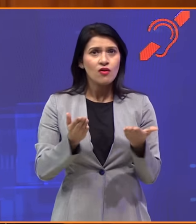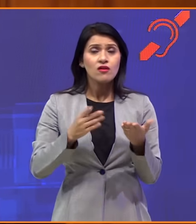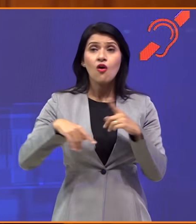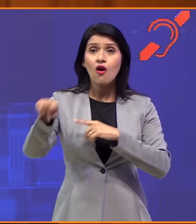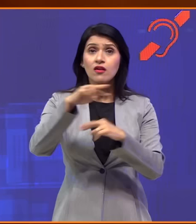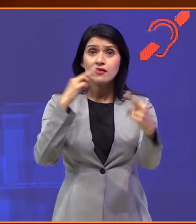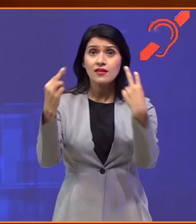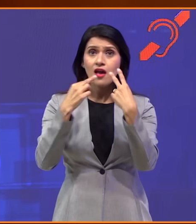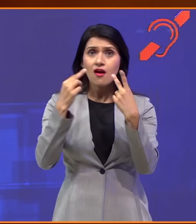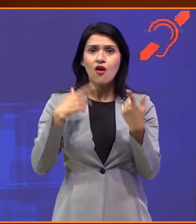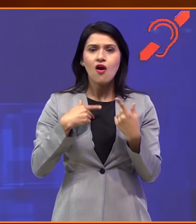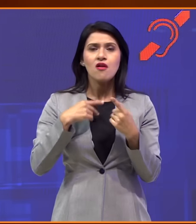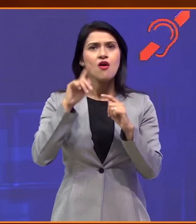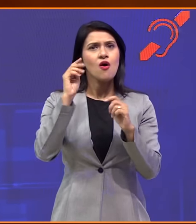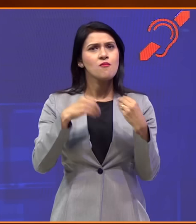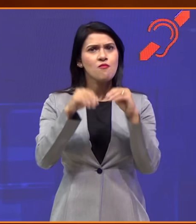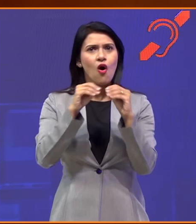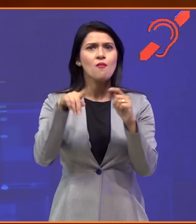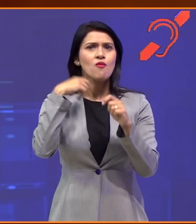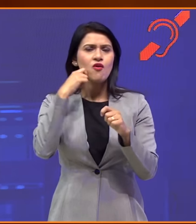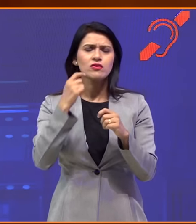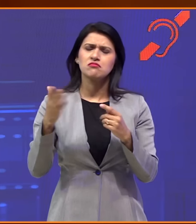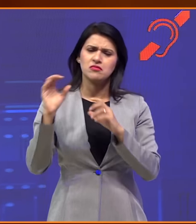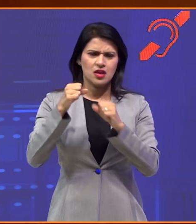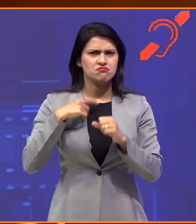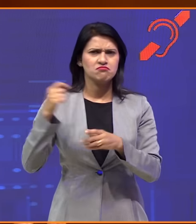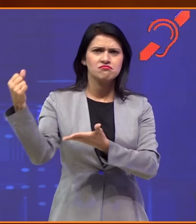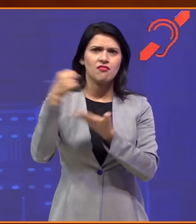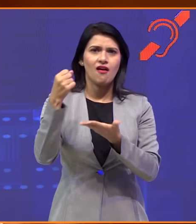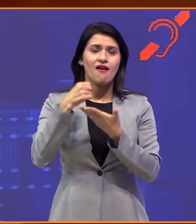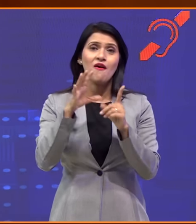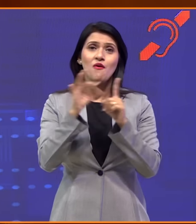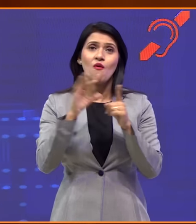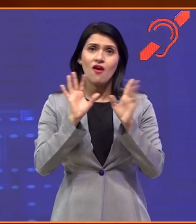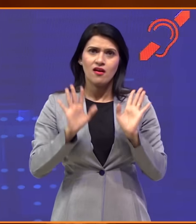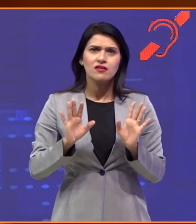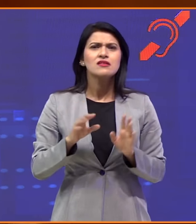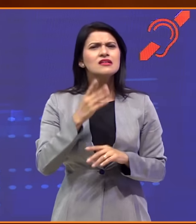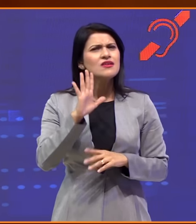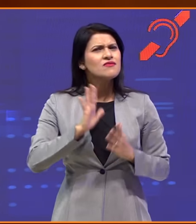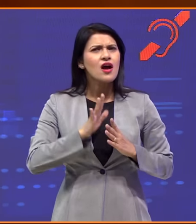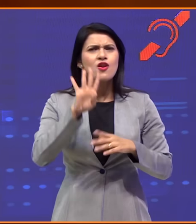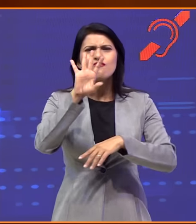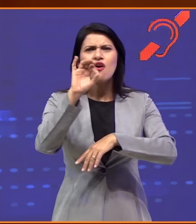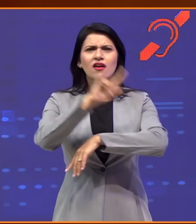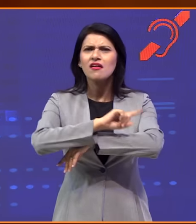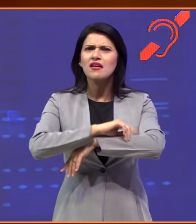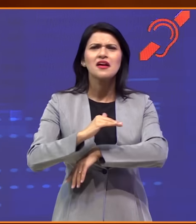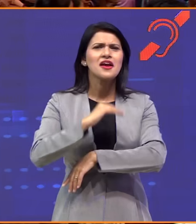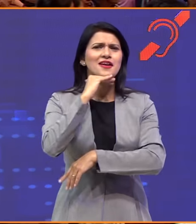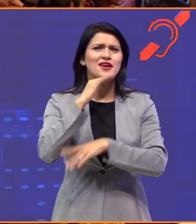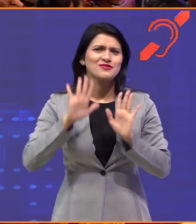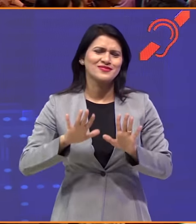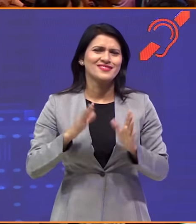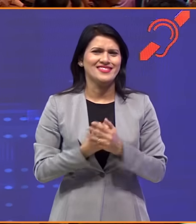बढ़े की बाजार आपकी और फिल्मों में पैसा लगाए इसलिए मैं जो है मैं कहता हूं कि 40 दिन से ज्यादा नहीं